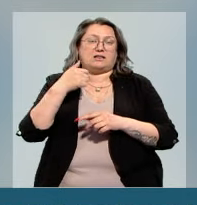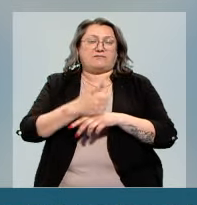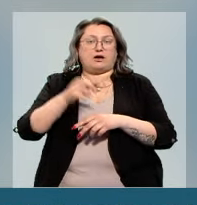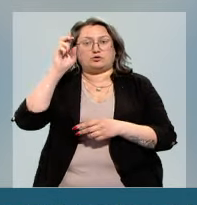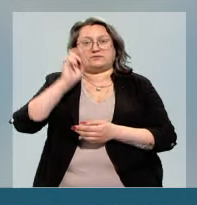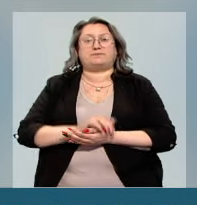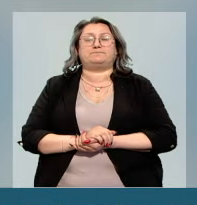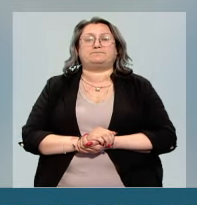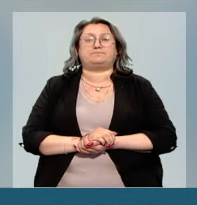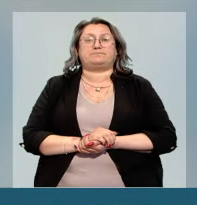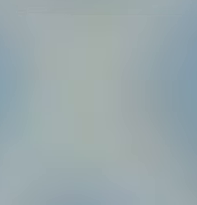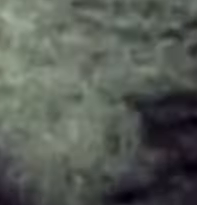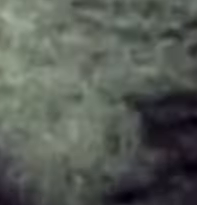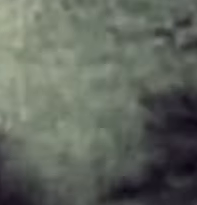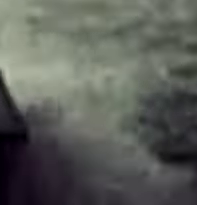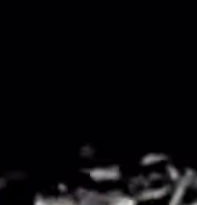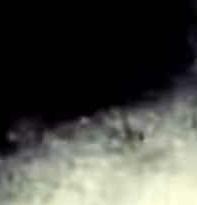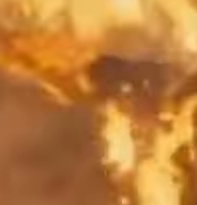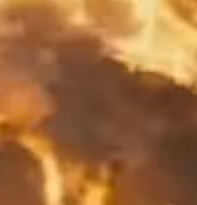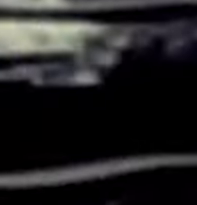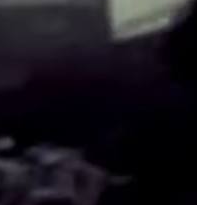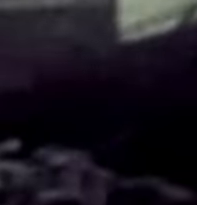глава государства.